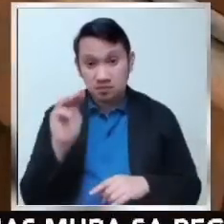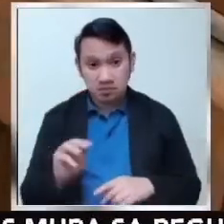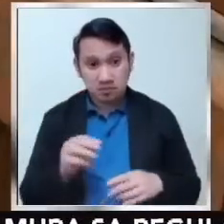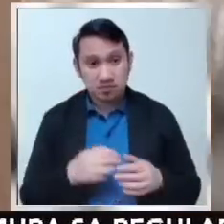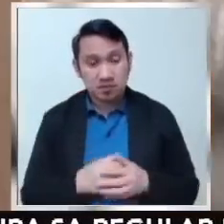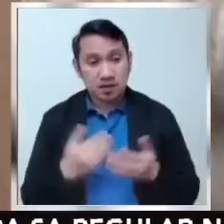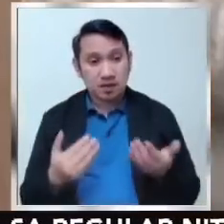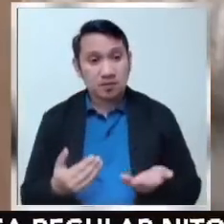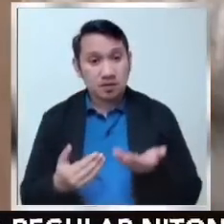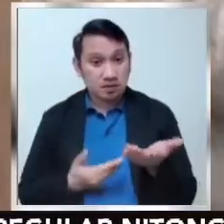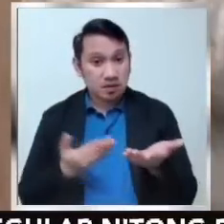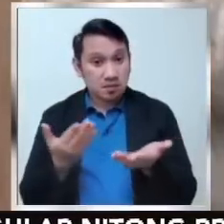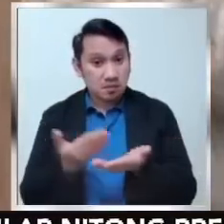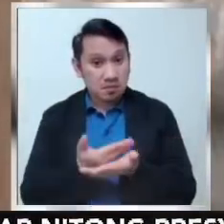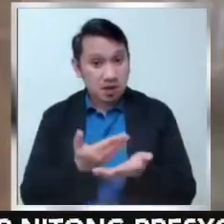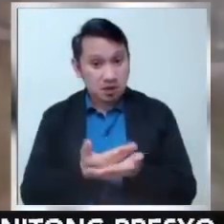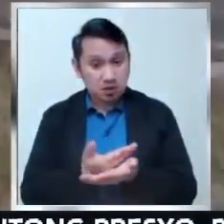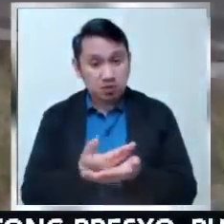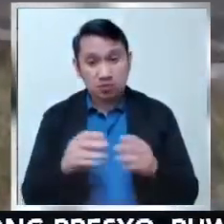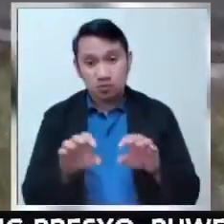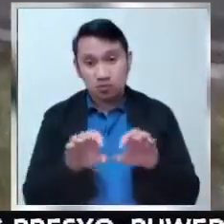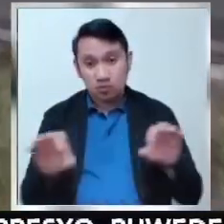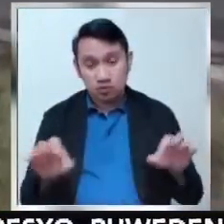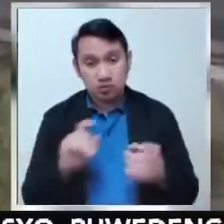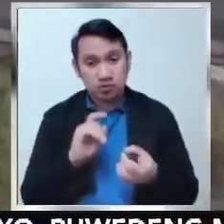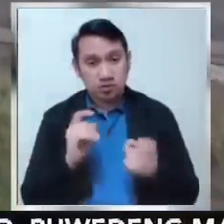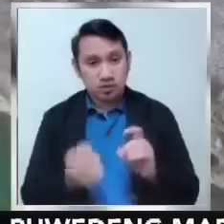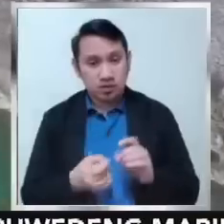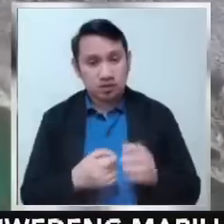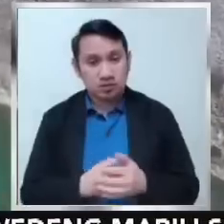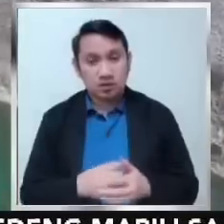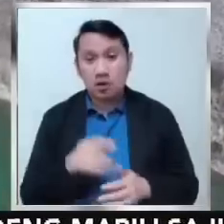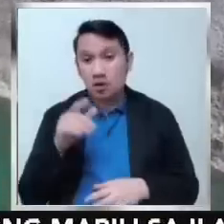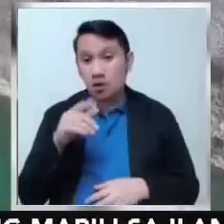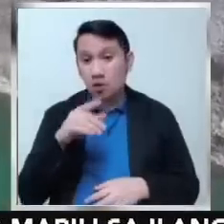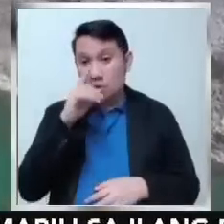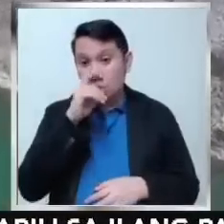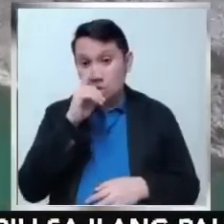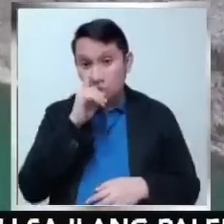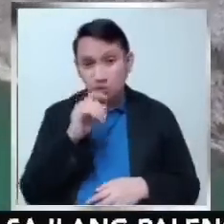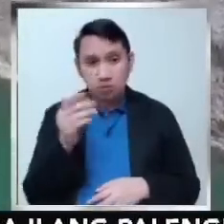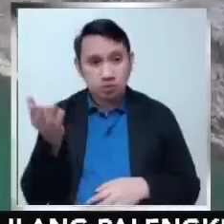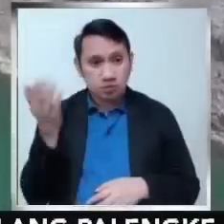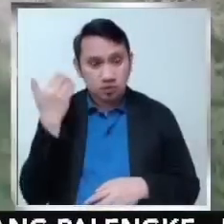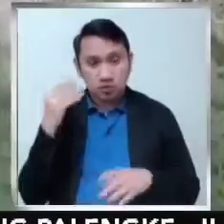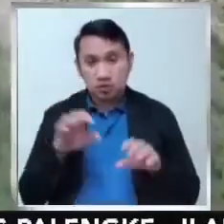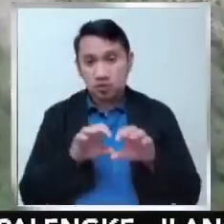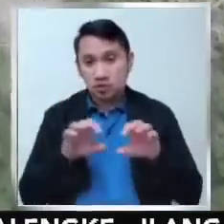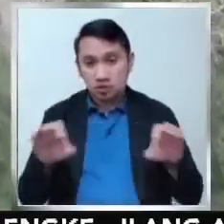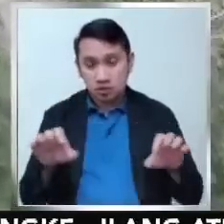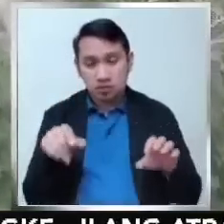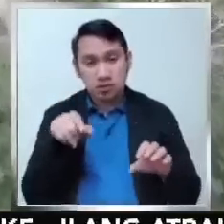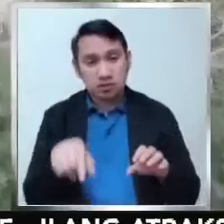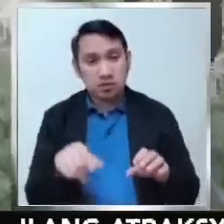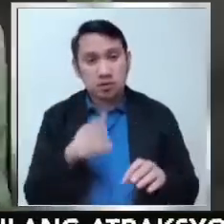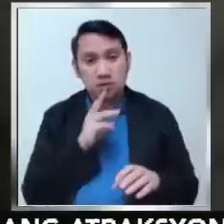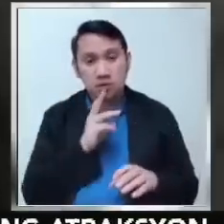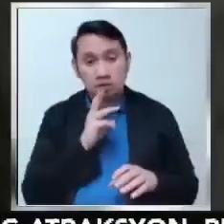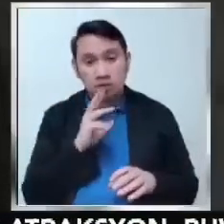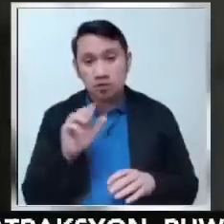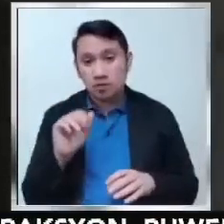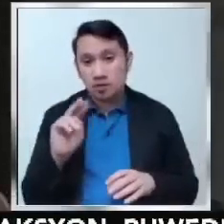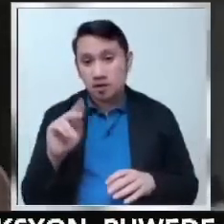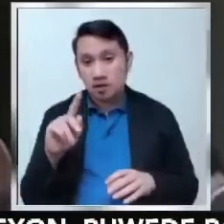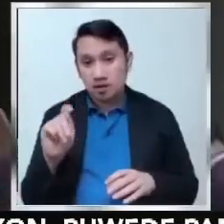mga bagong linya para palitan ang luma. Luma na rin ang mga naunang tunnel na dinadaluyan ng tubig mula ang Gat Dam. Kaya